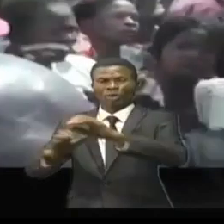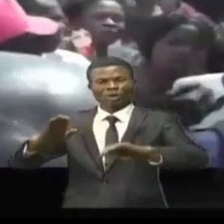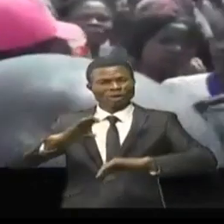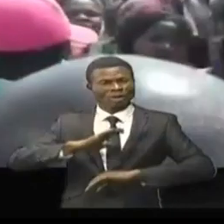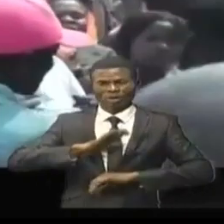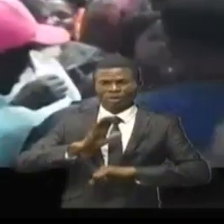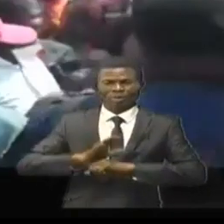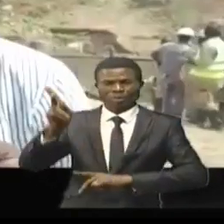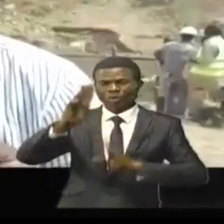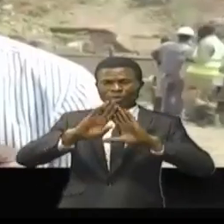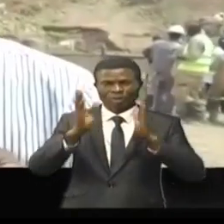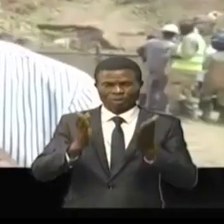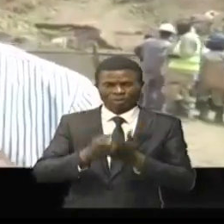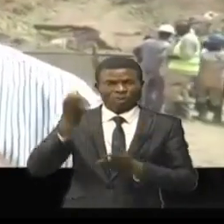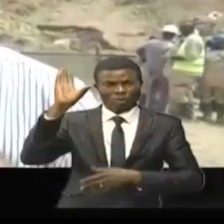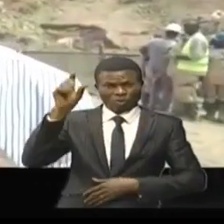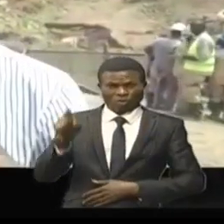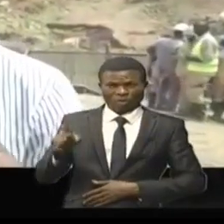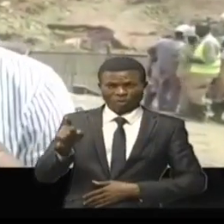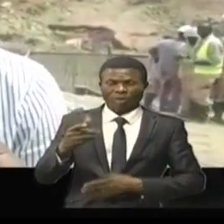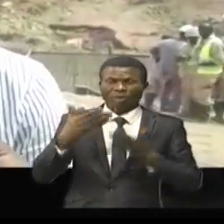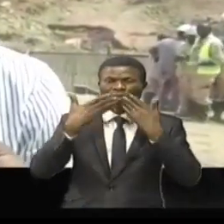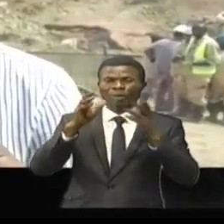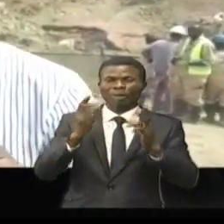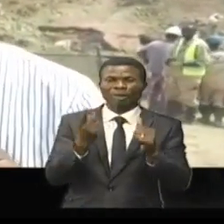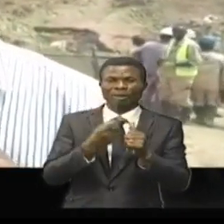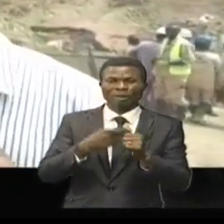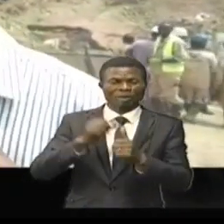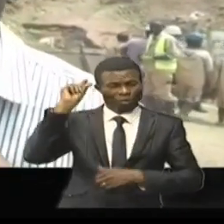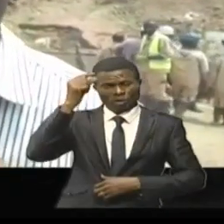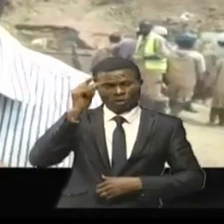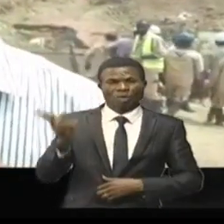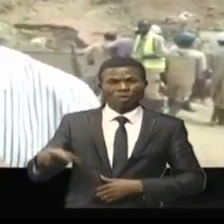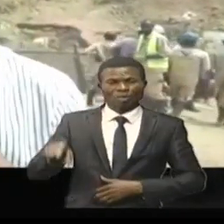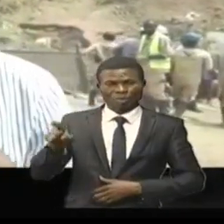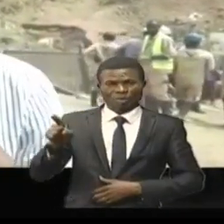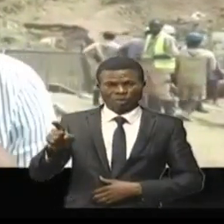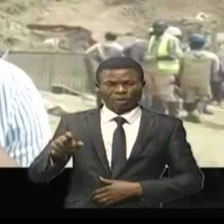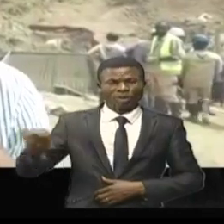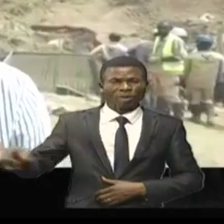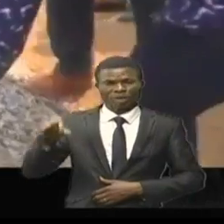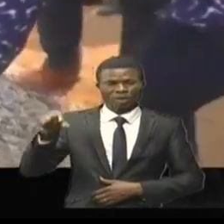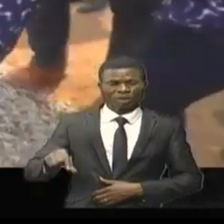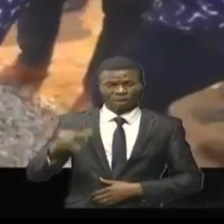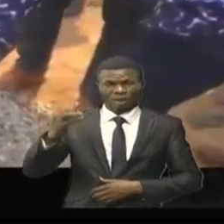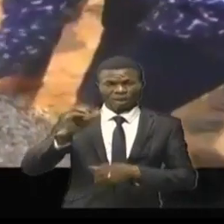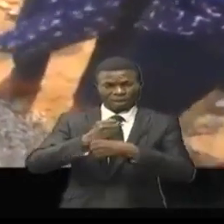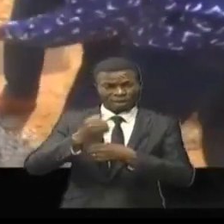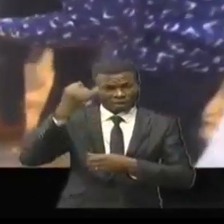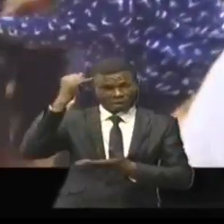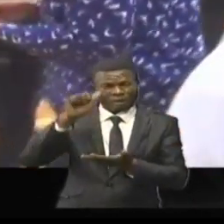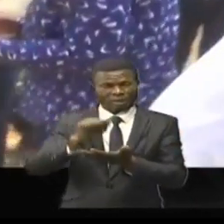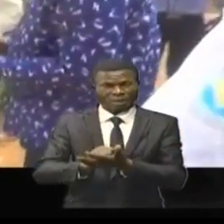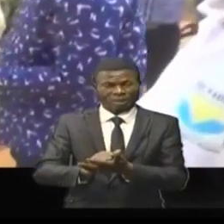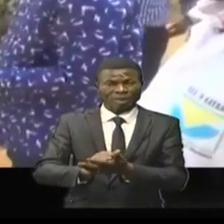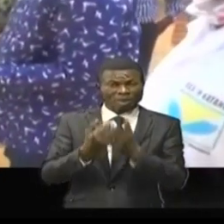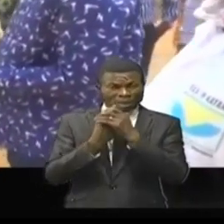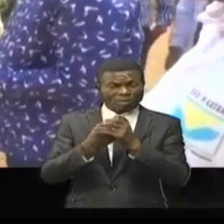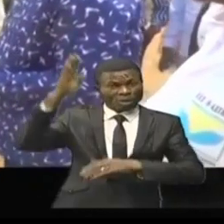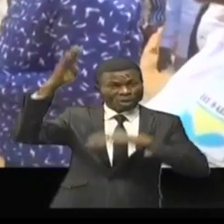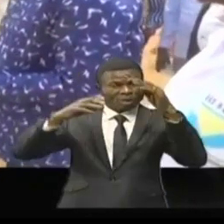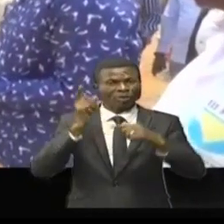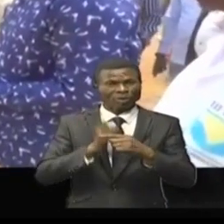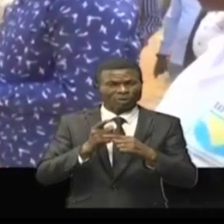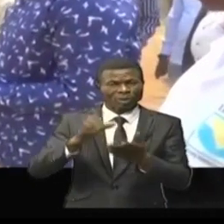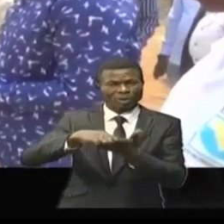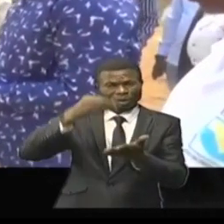des populations riveraines. Nous disons d'abord merci au gouvernement provincial Jacques Kiaboula Katoué d'avoir initié ces travaux. Pendant la saison pluvieuse, c'est un peu bizarre. Les